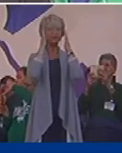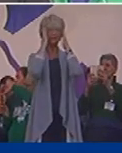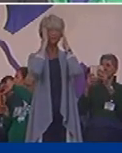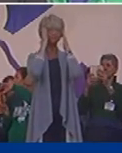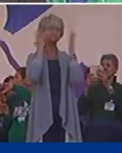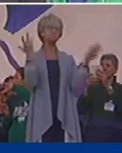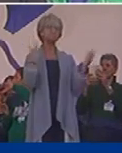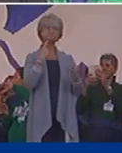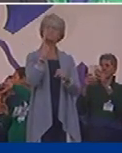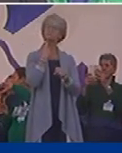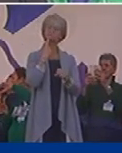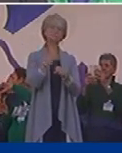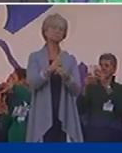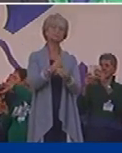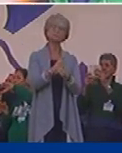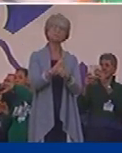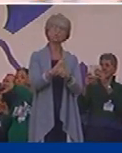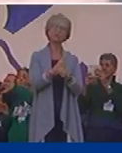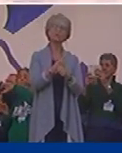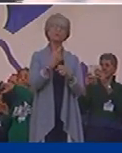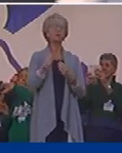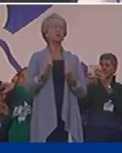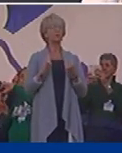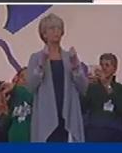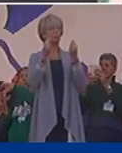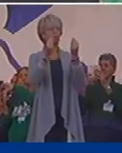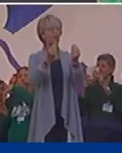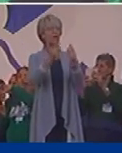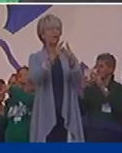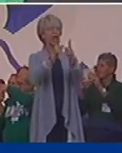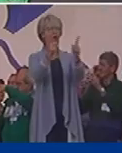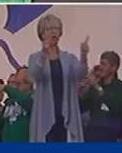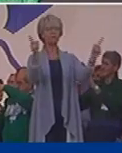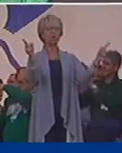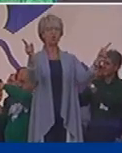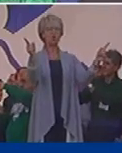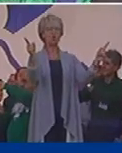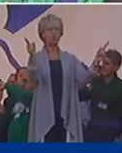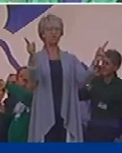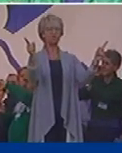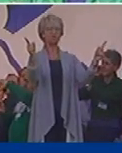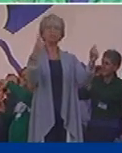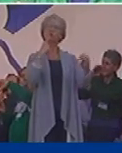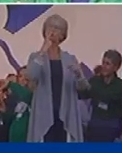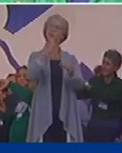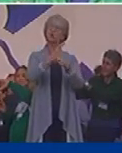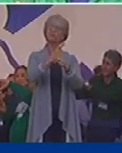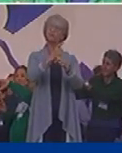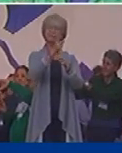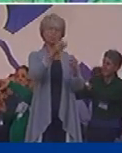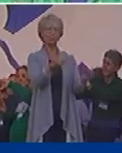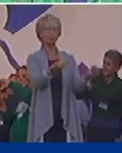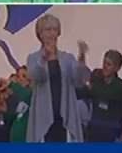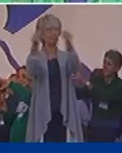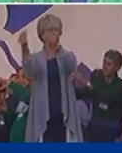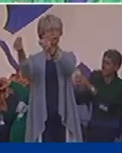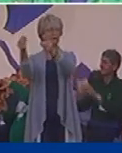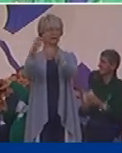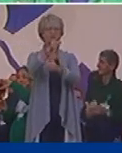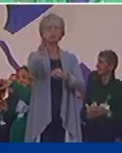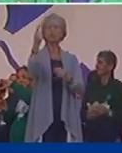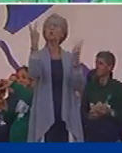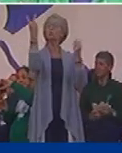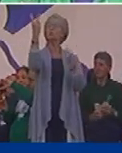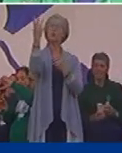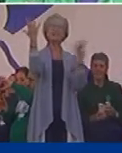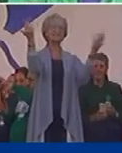ritengo doveroso portare a voi e ritengo doveroso che voi portiate due